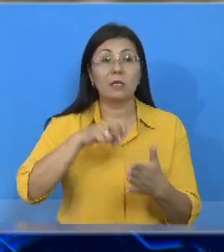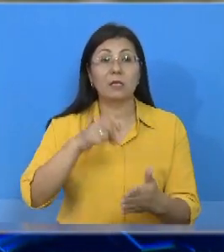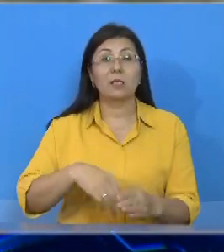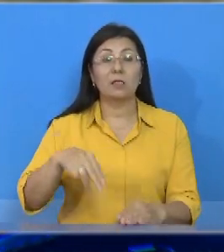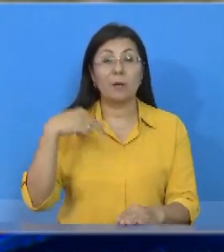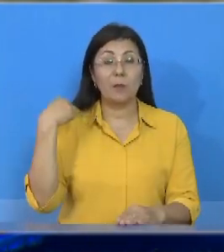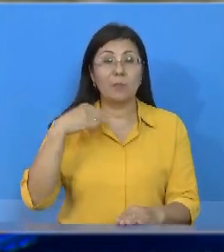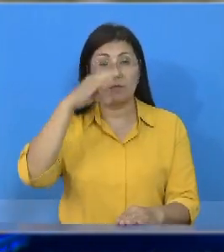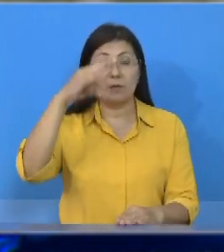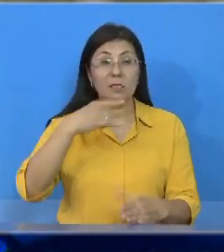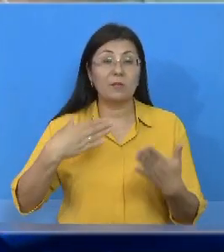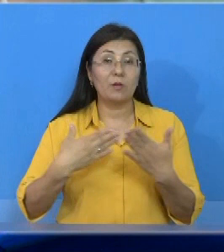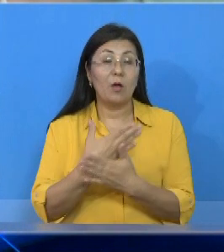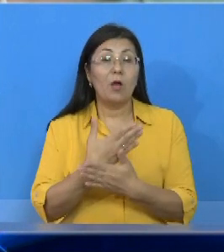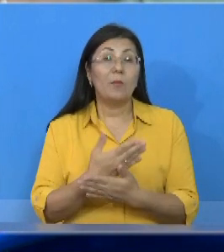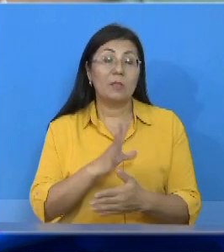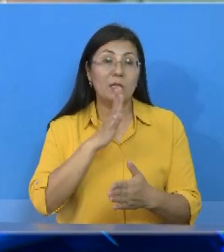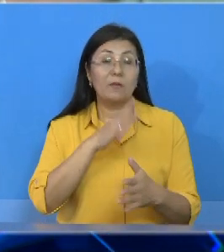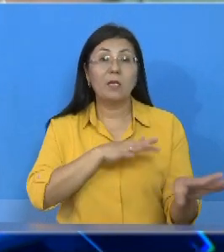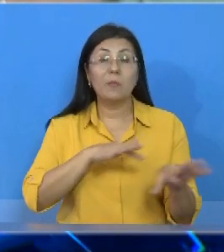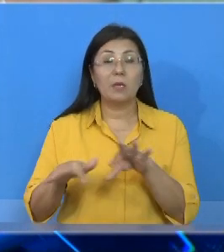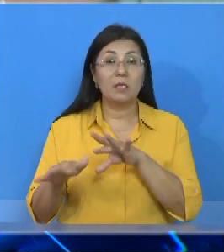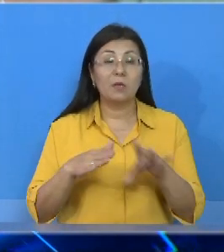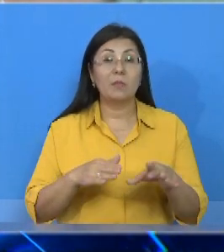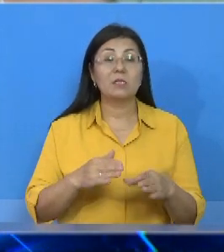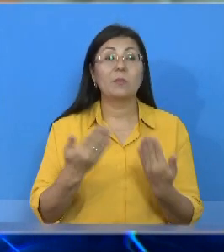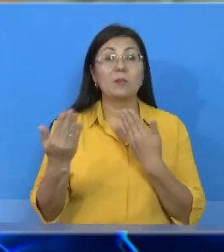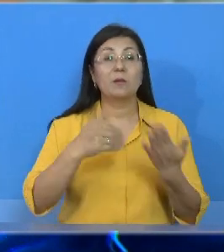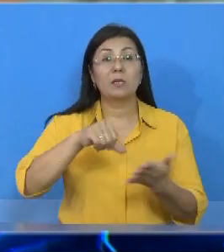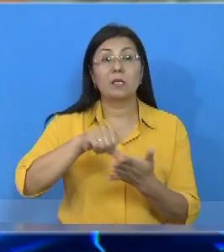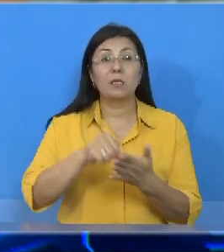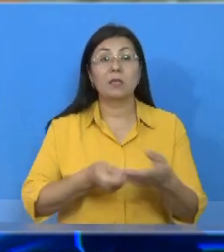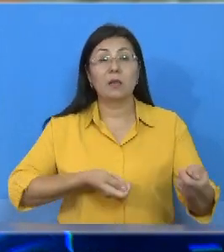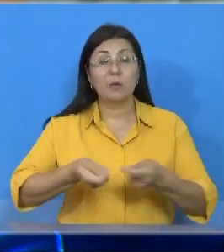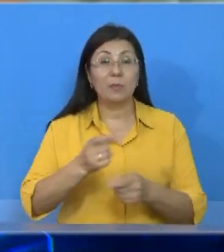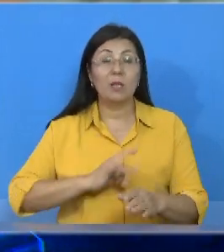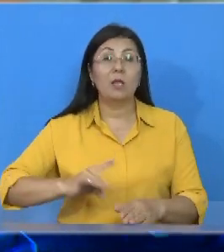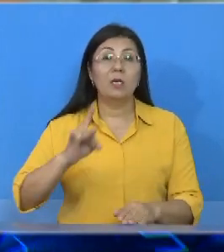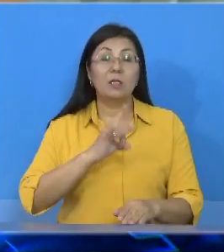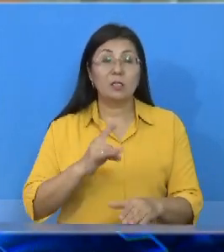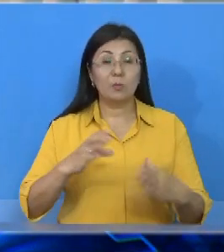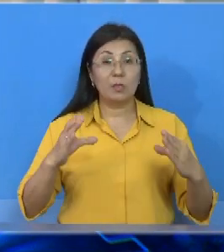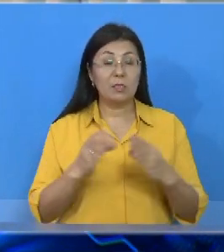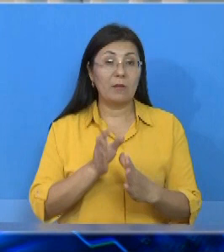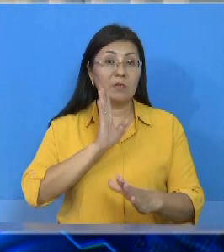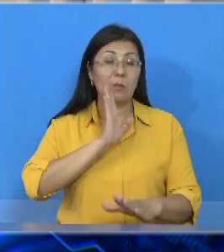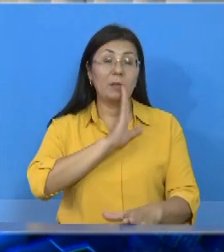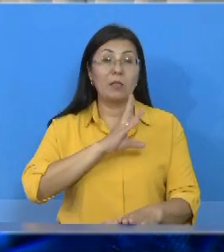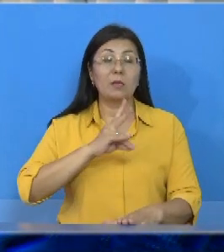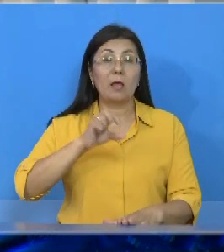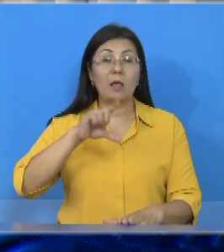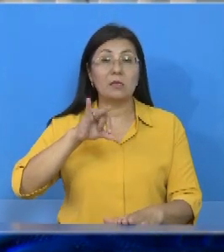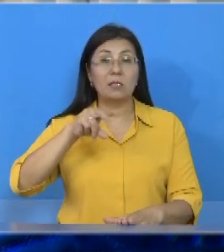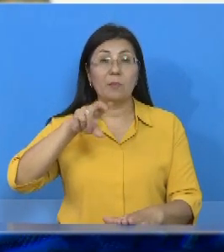президента Казахстана в новой реальности «Время действий». В заседании приняла участие председатель Республиканского совета матерей Назипа